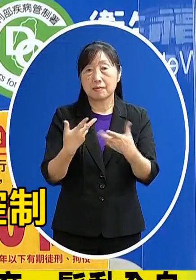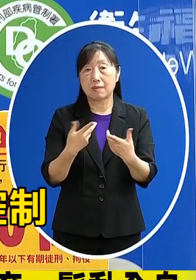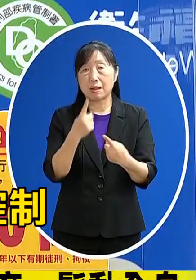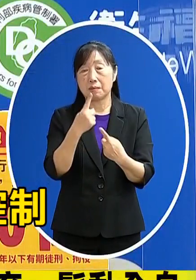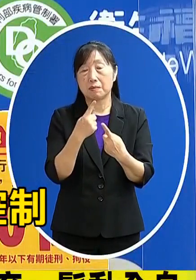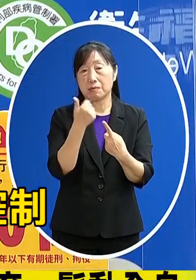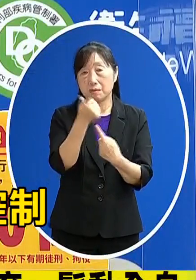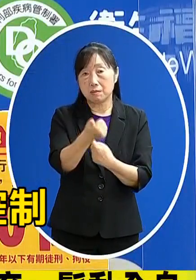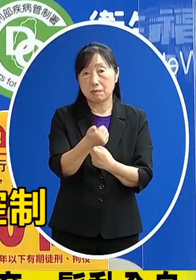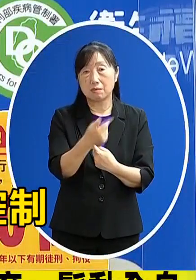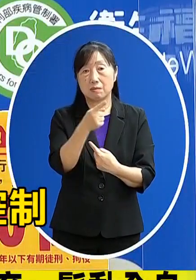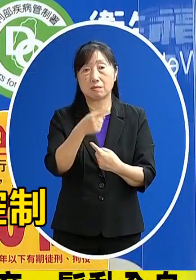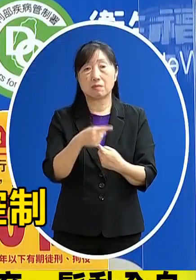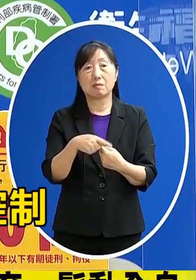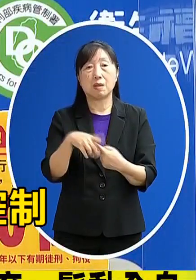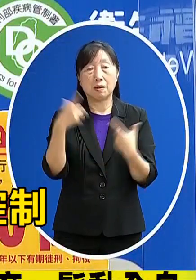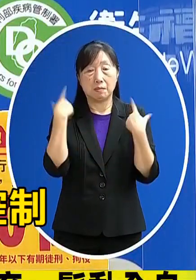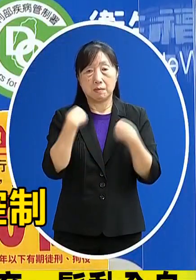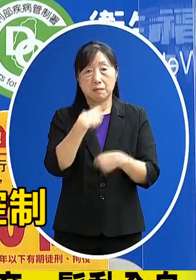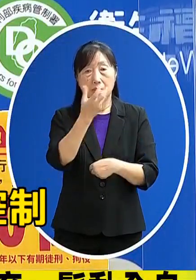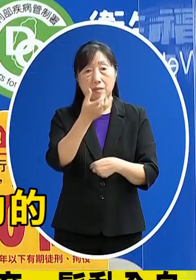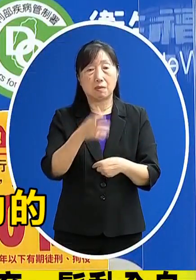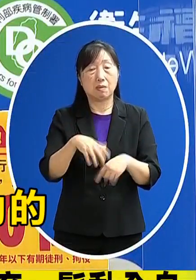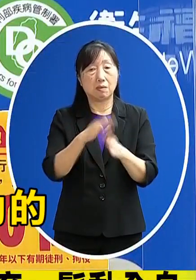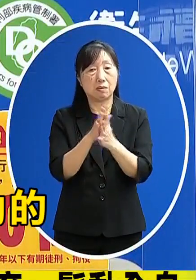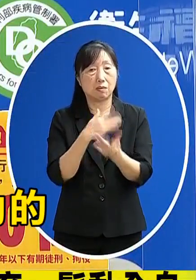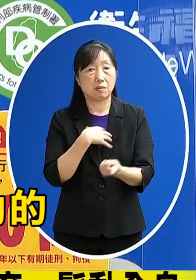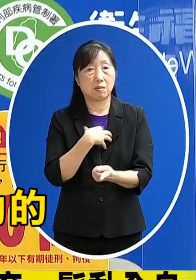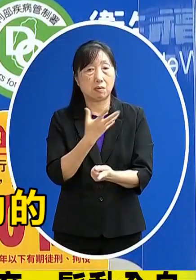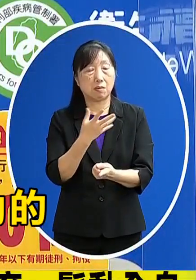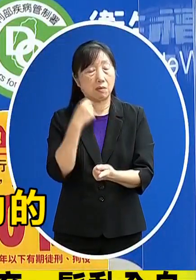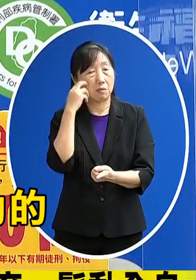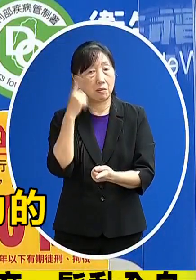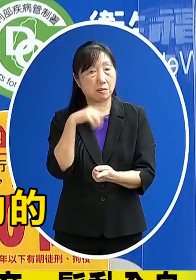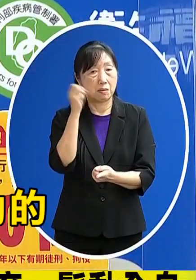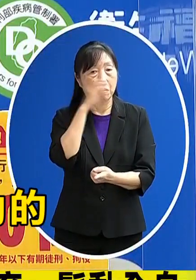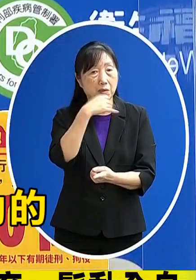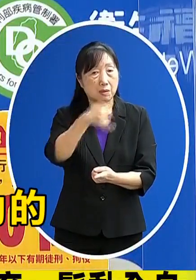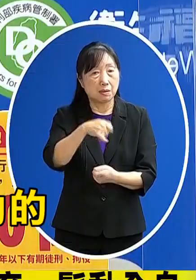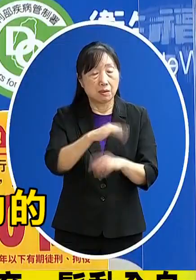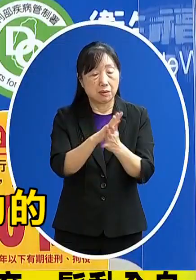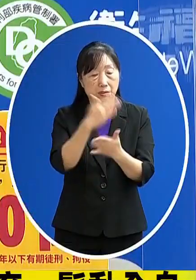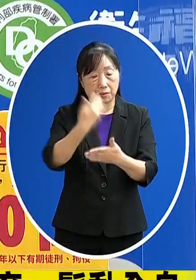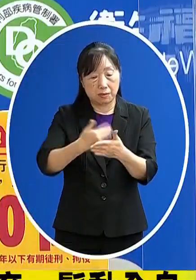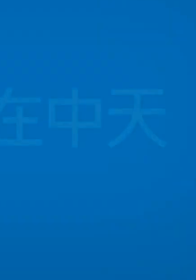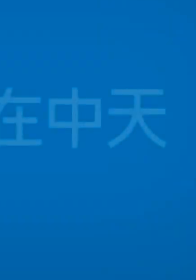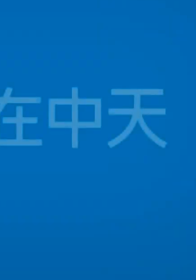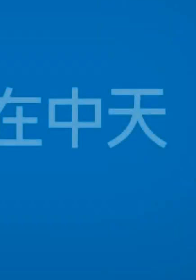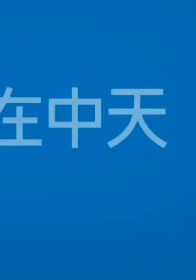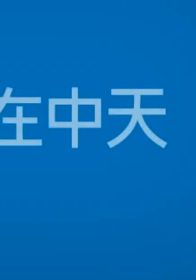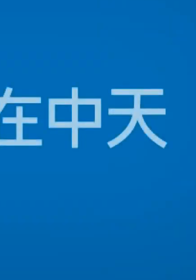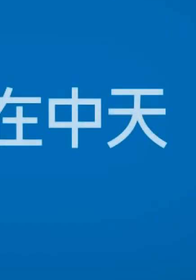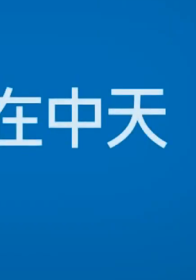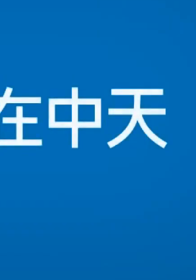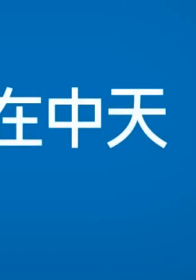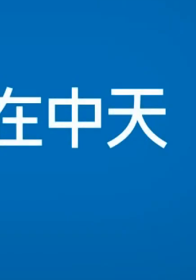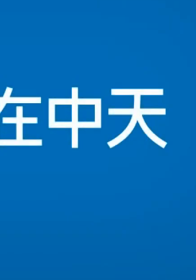小的损害能够做最大的控制？哦，这是政府现在在积极在努力的。